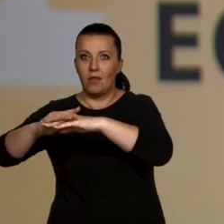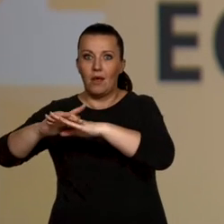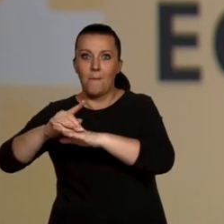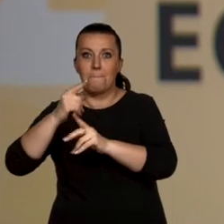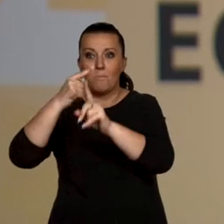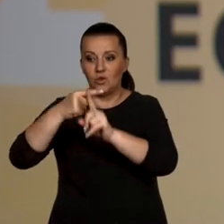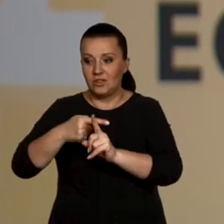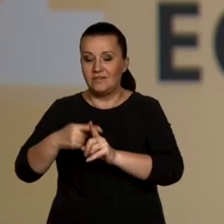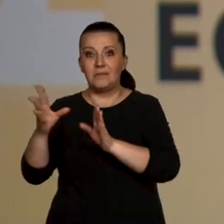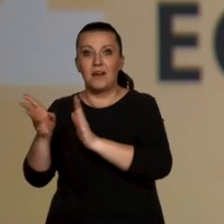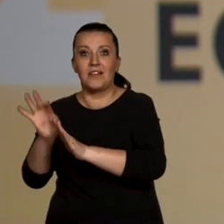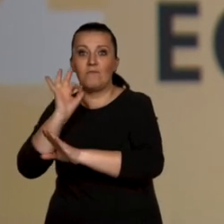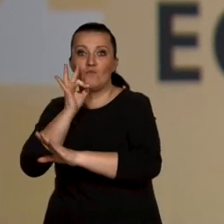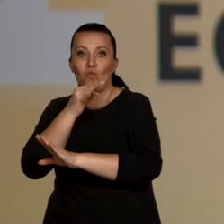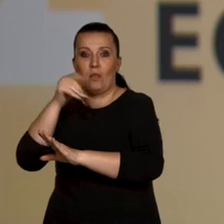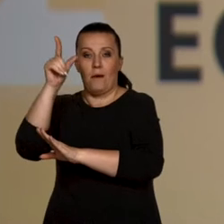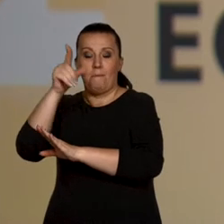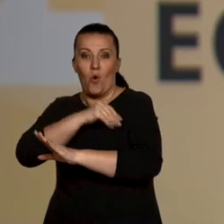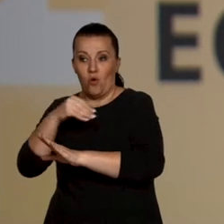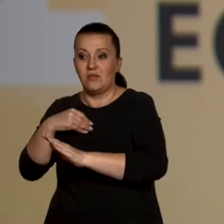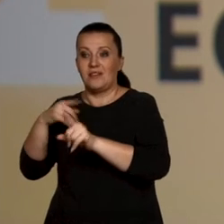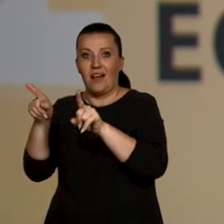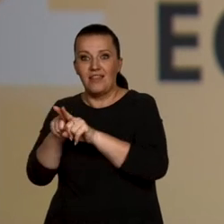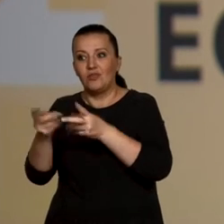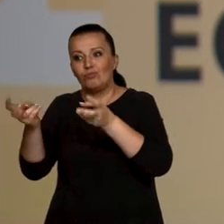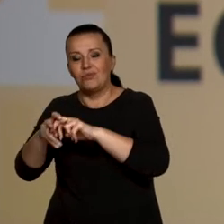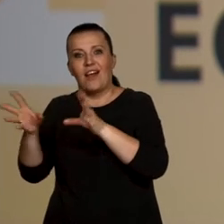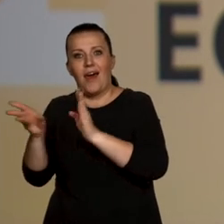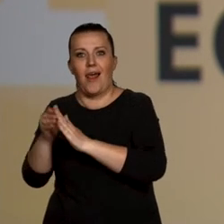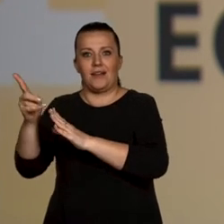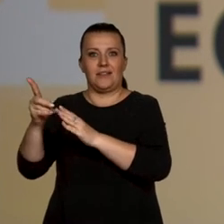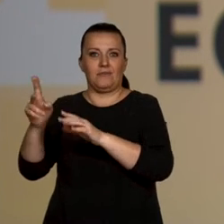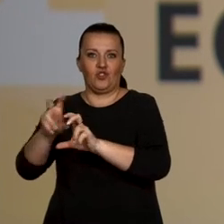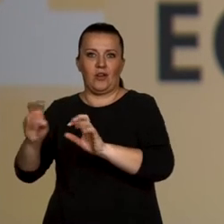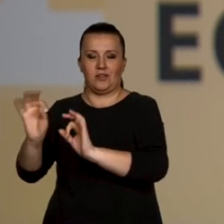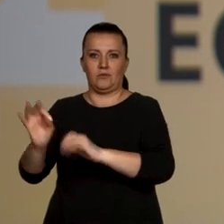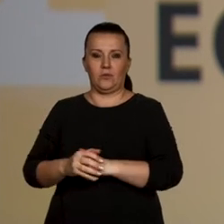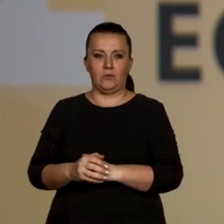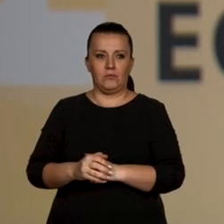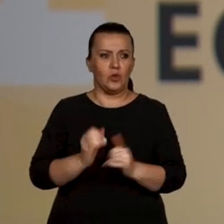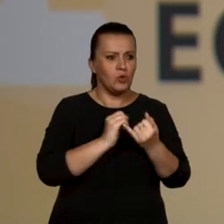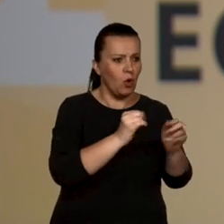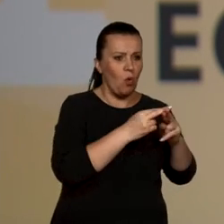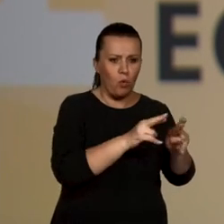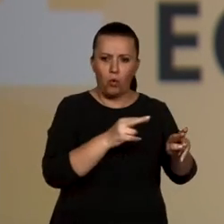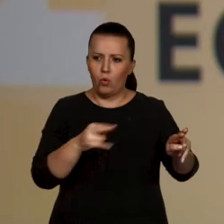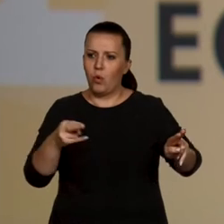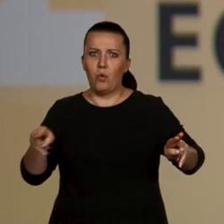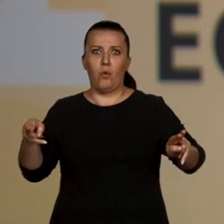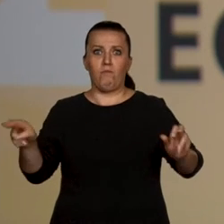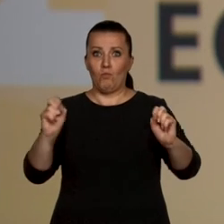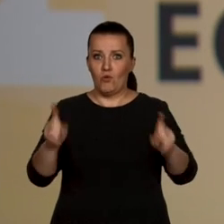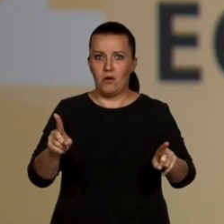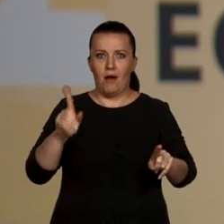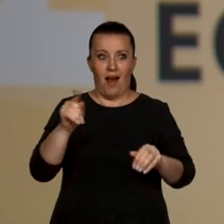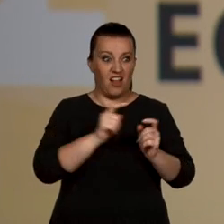młodopolanami. To, że istnieją różnice między nimi, nie znaczy, że istnieje totalny spór, że wszyscy kłócą się ze wszystkimi.